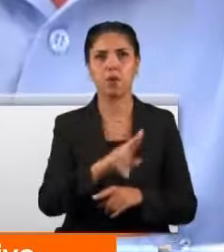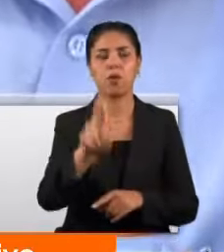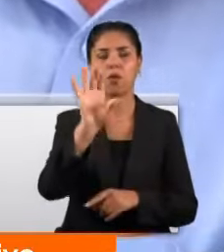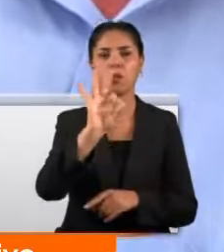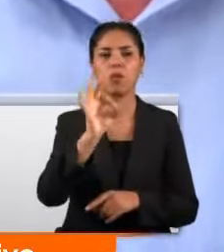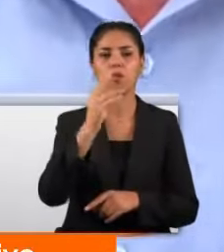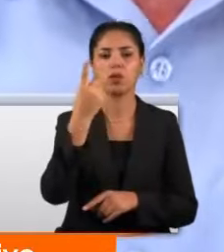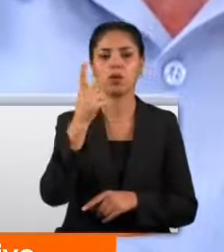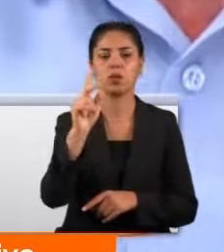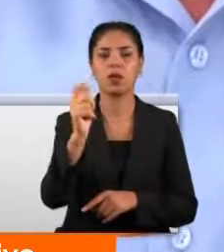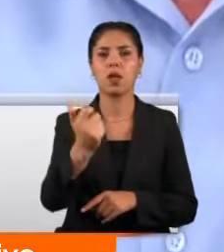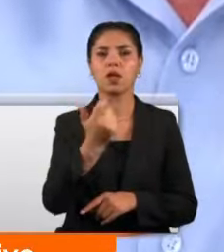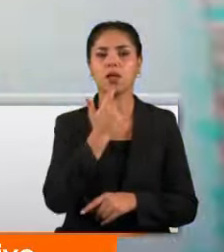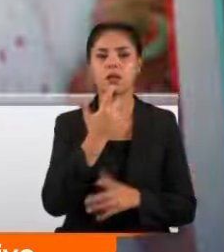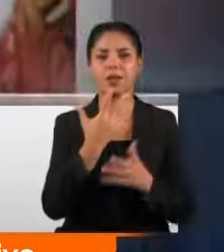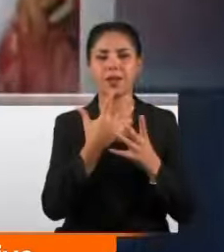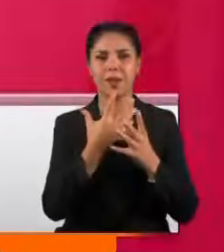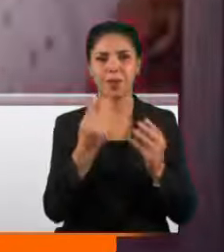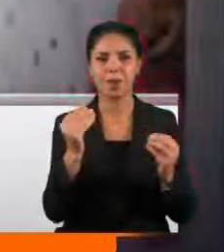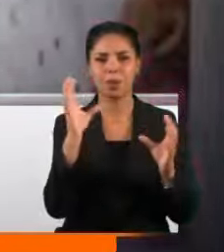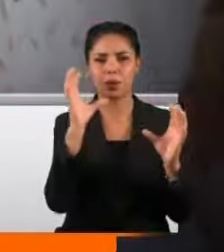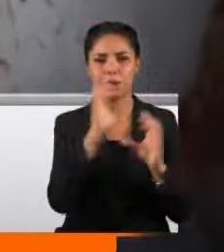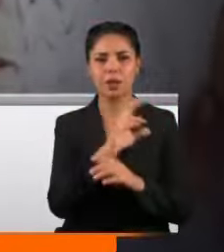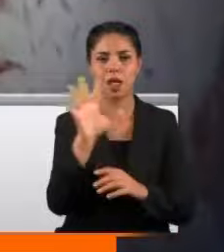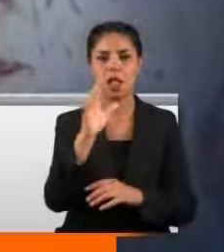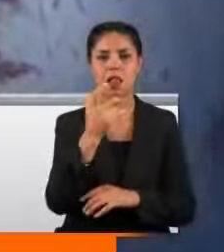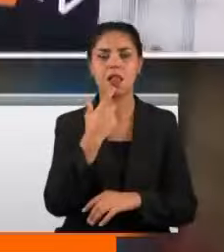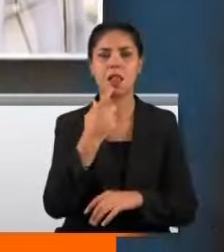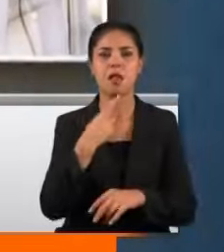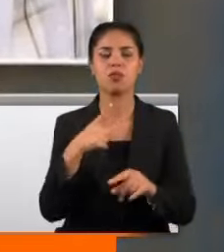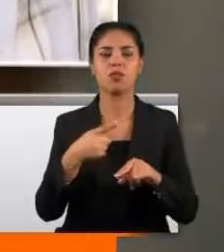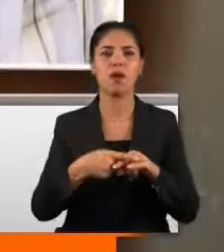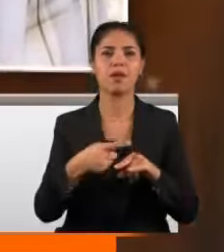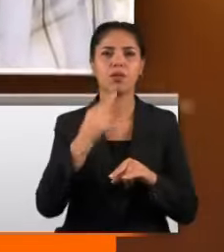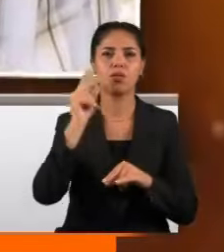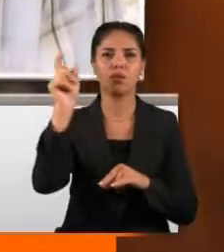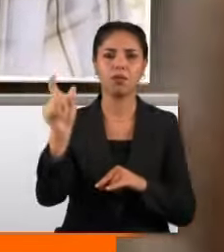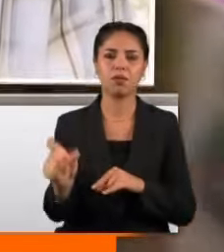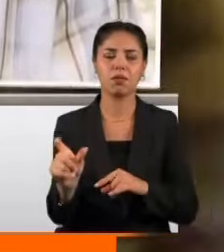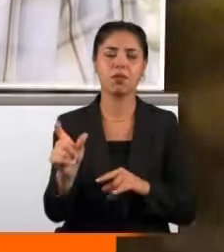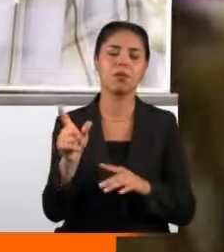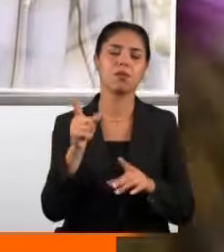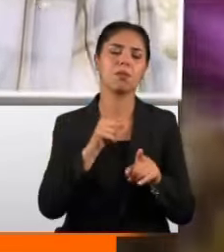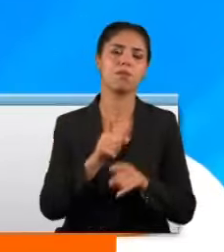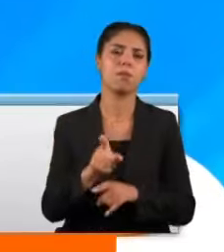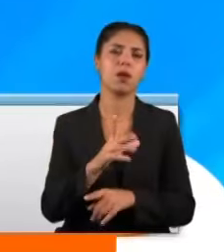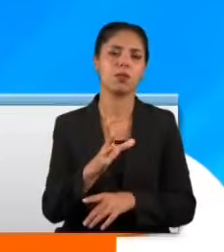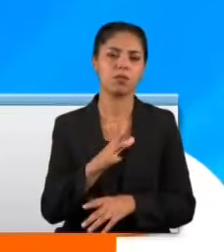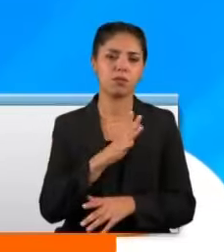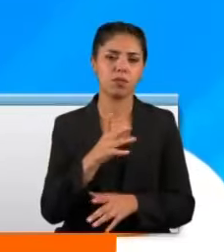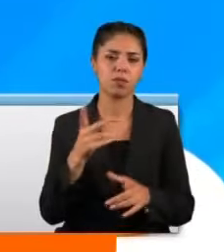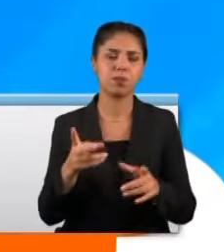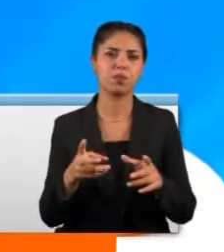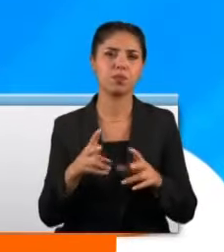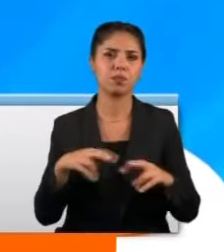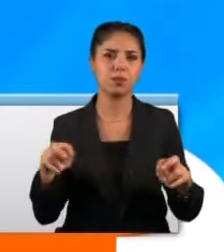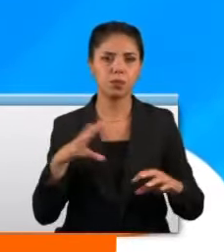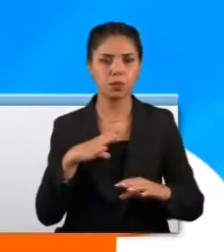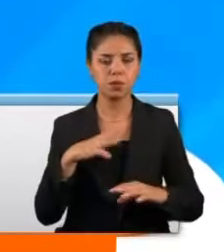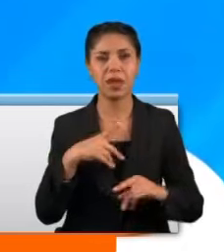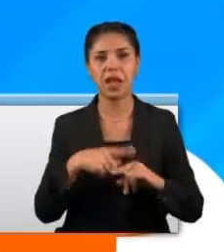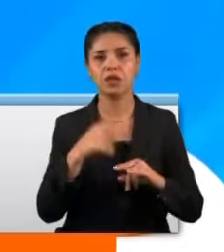Ocak 2006 günü esrarengiz şekilde kaybolan 50 yaşındaki Hatice Musaoğlu olayının izini sürdü. Her şey Hatice